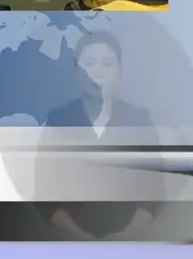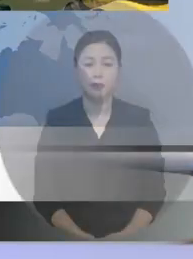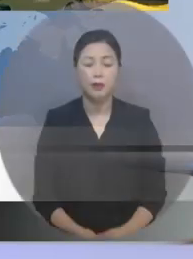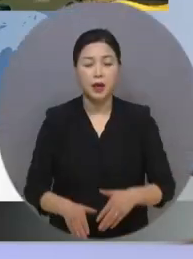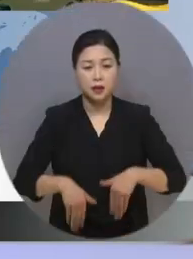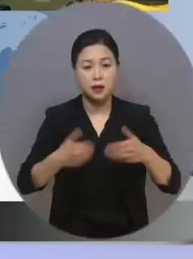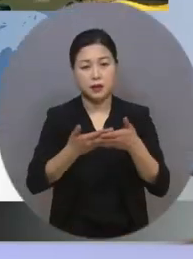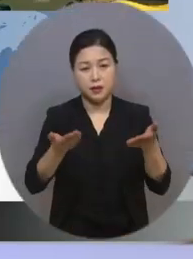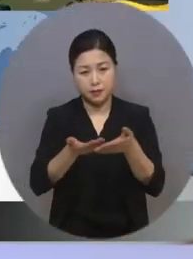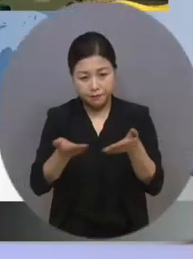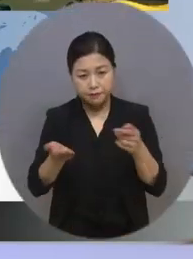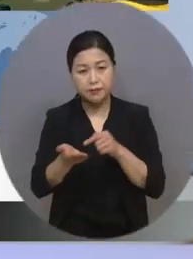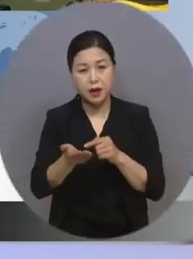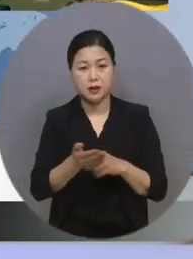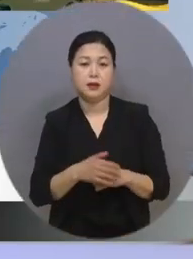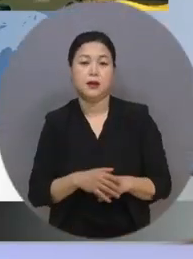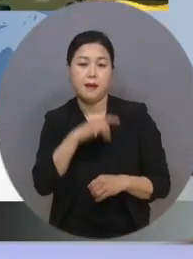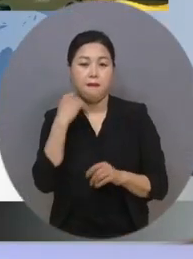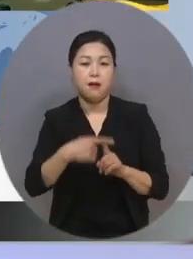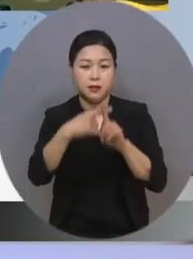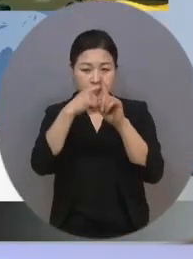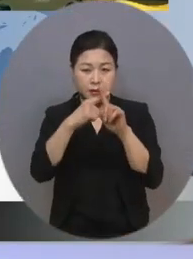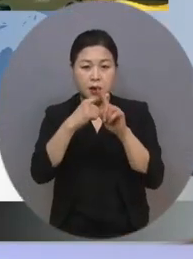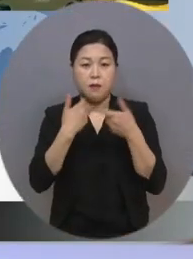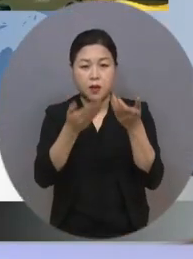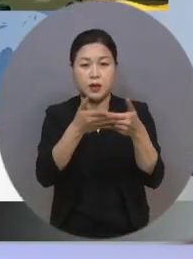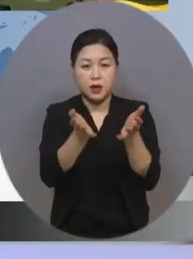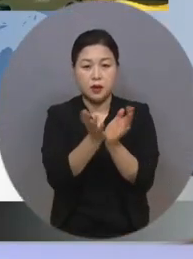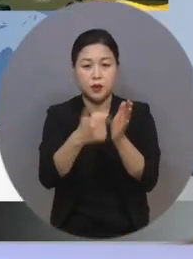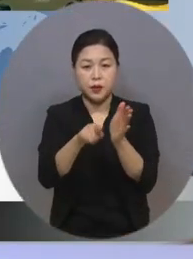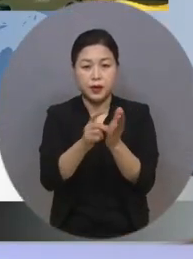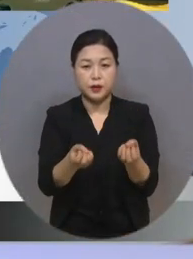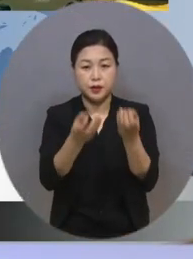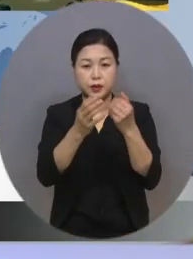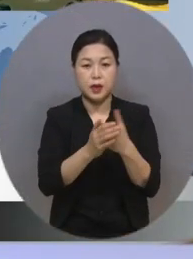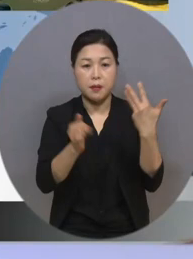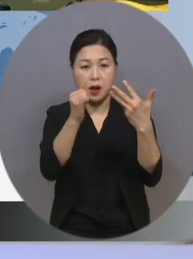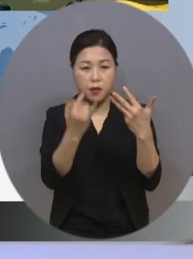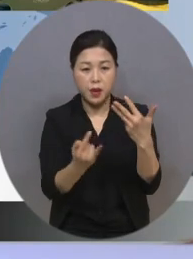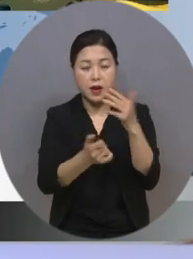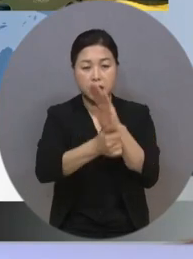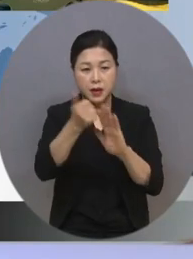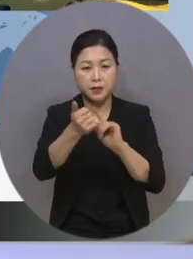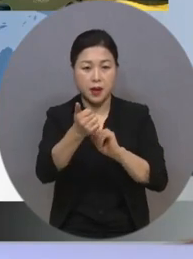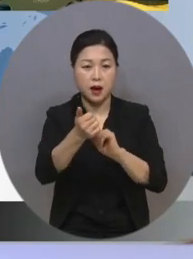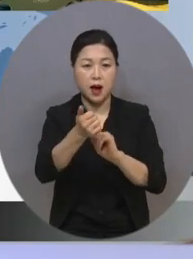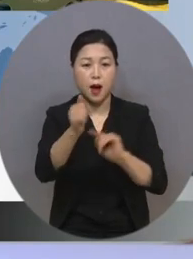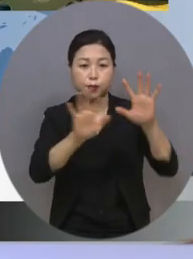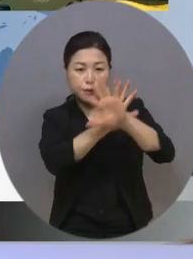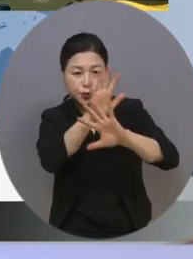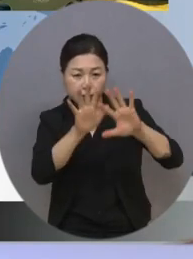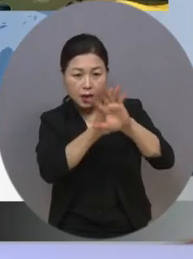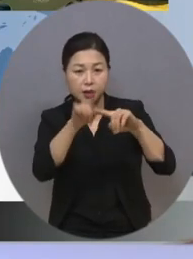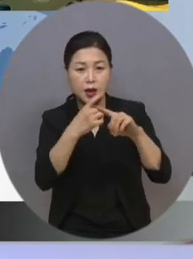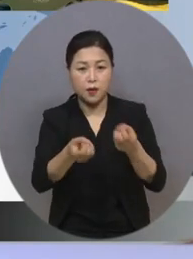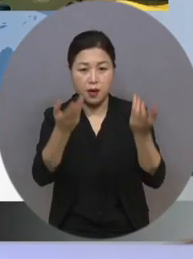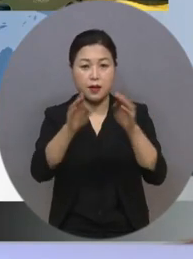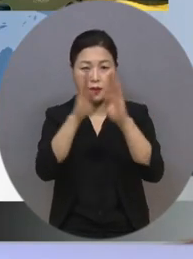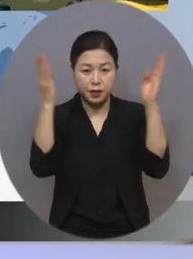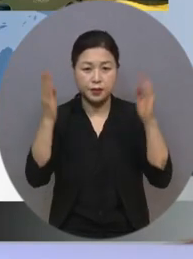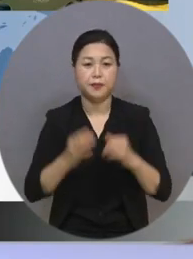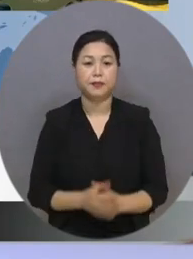따뜻한 나눔을 전하는 적십자 봉사단원을 위한 축제, 제8회 희망풍차 한마음대회가 열렸습니다.